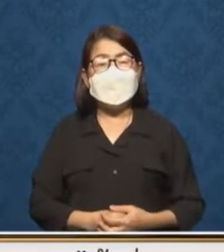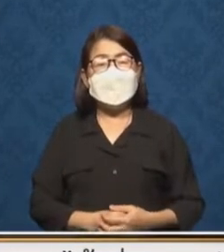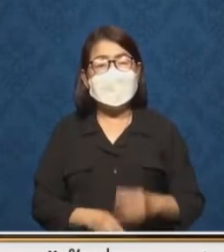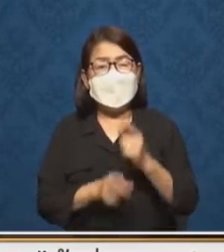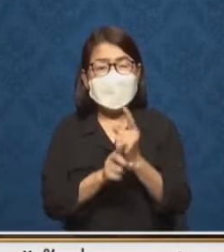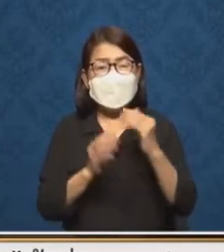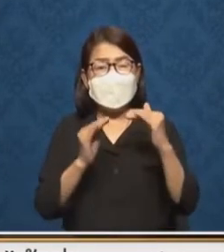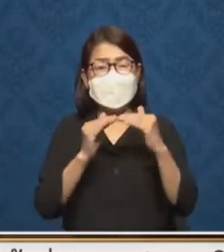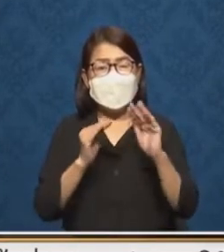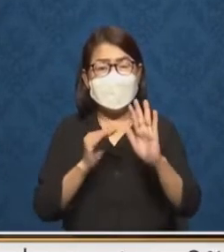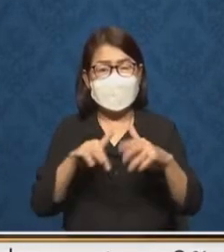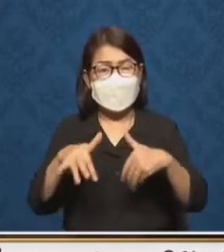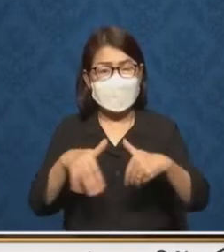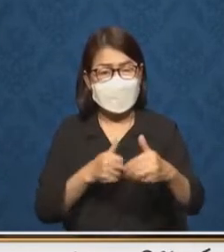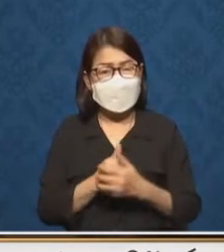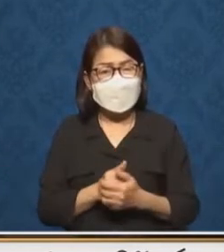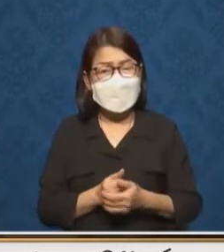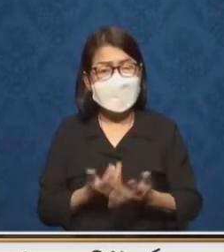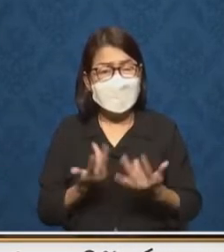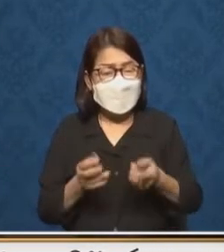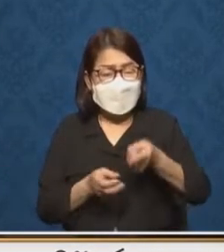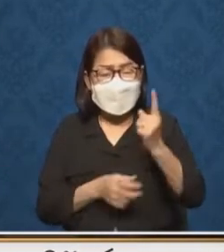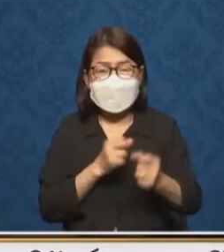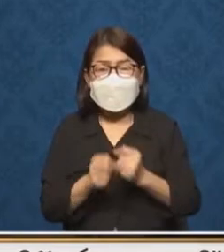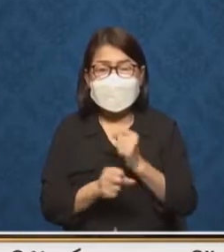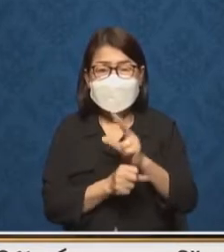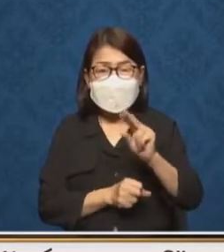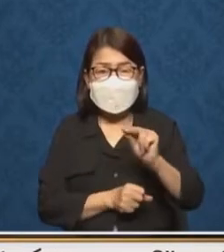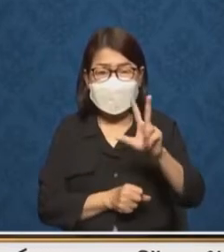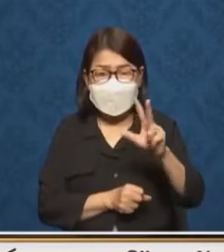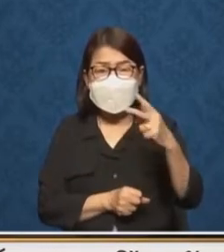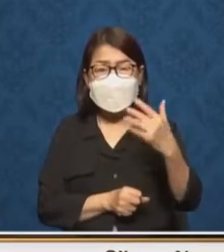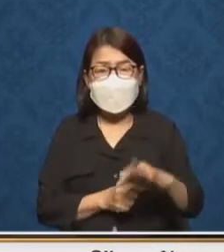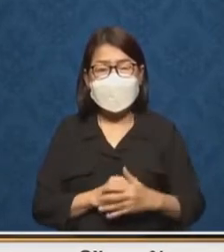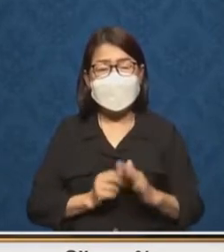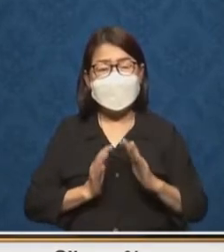ะได้รับมาเมื่อ33ปีที่ผ่านมาขอบพระคุณครับท่านประธานครับ ครับต่อไป